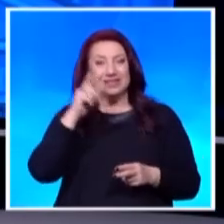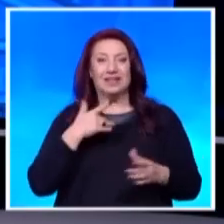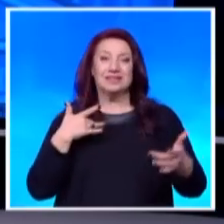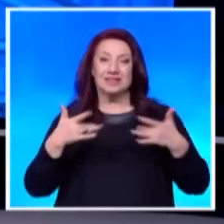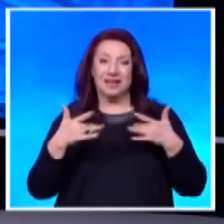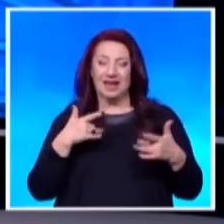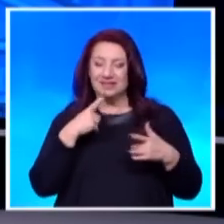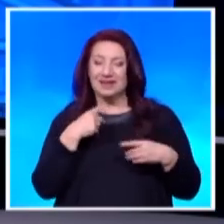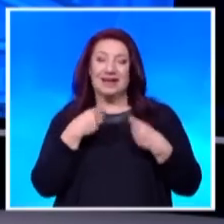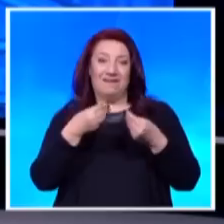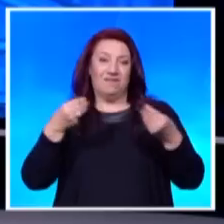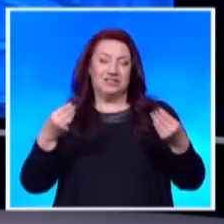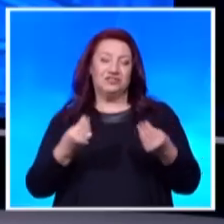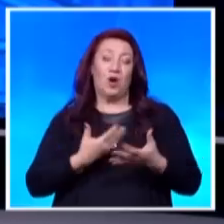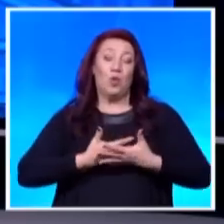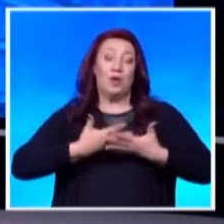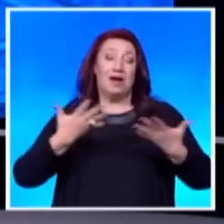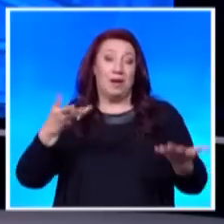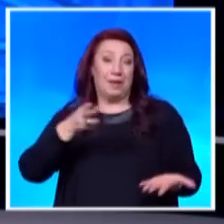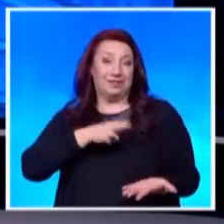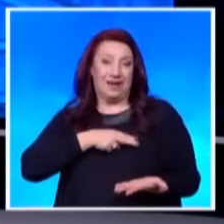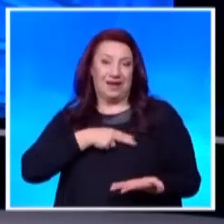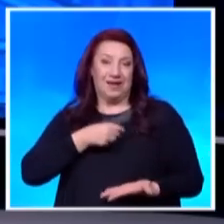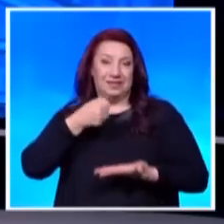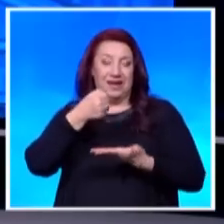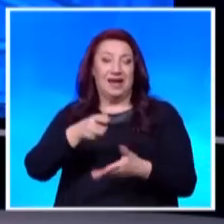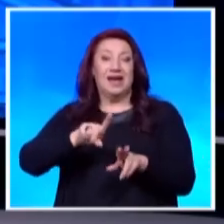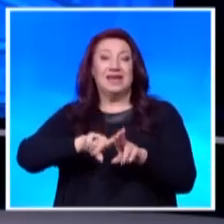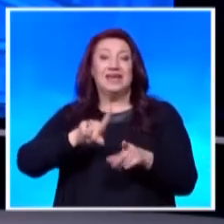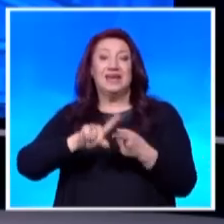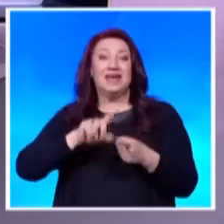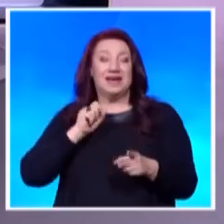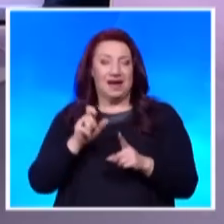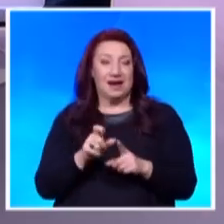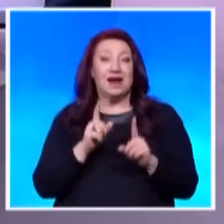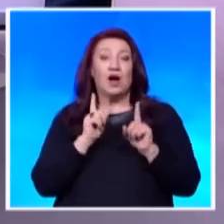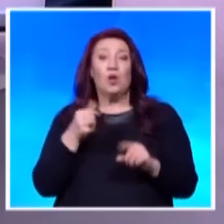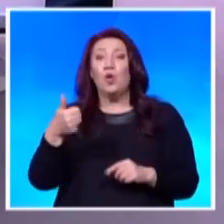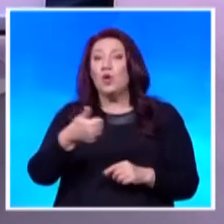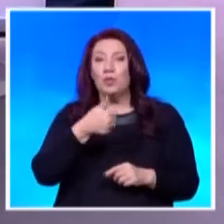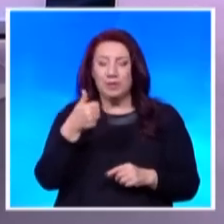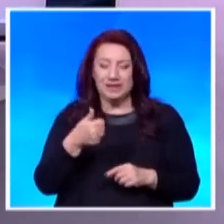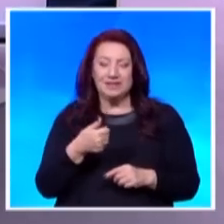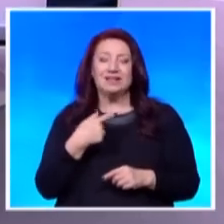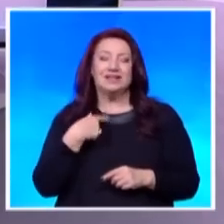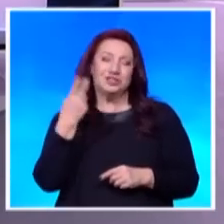връчва престижните награди ИКАР. Ясни ли са вече победителите, ще разберем от Цветелина Петрунова.